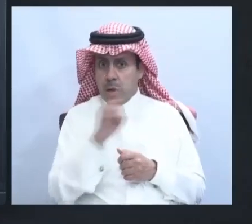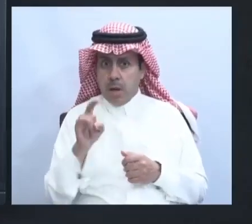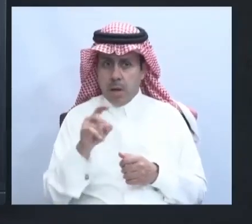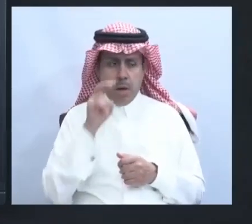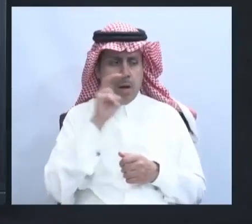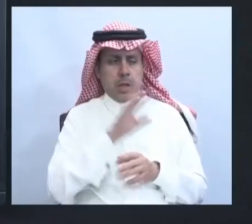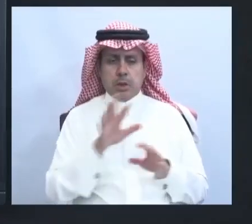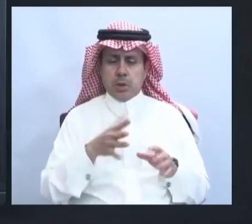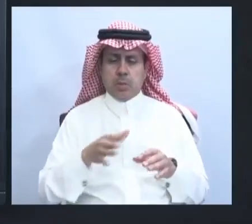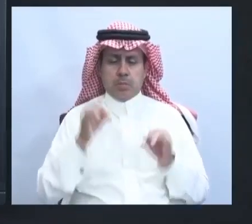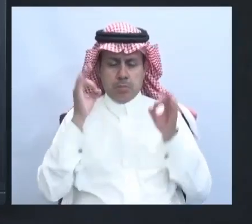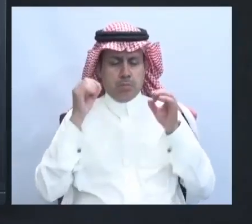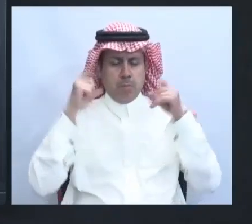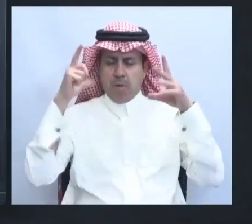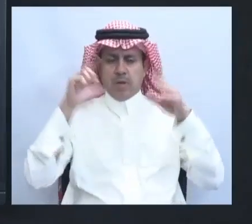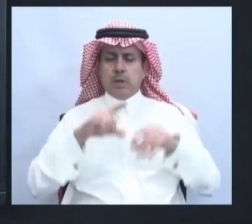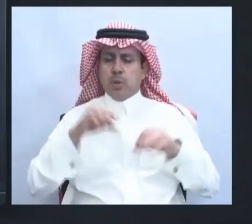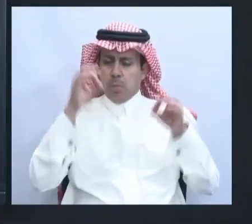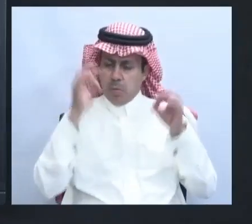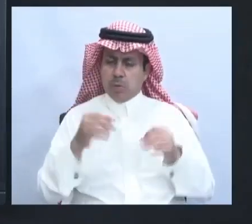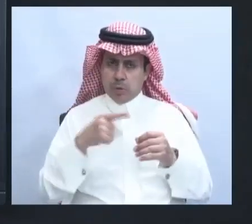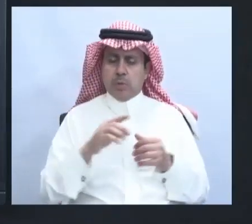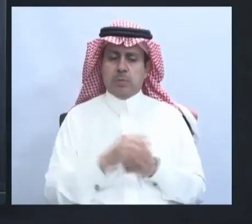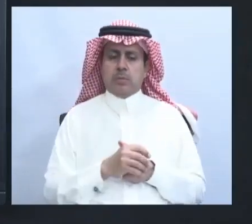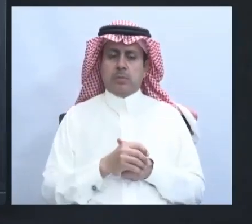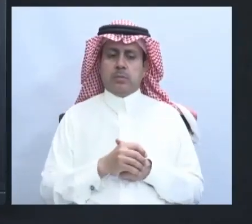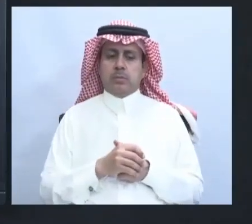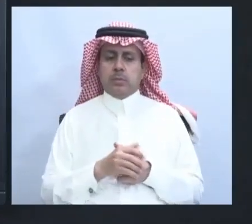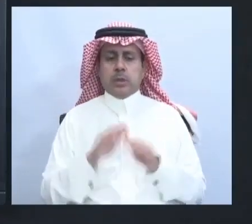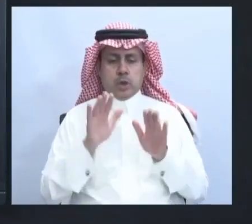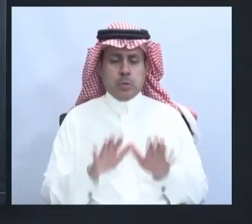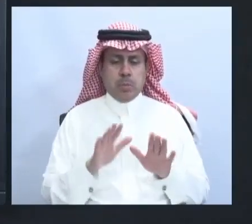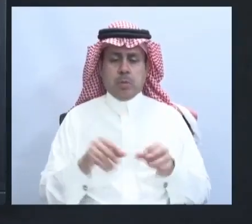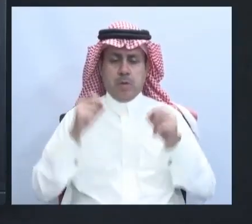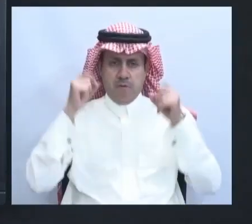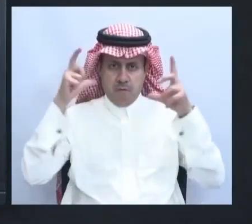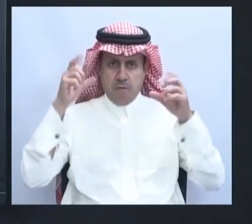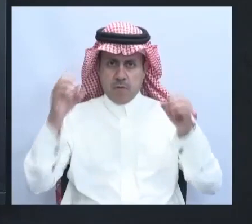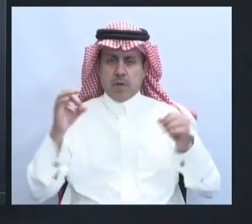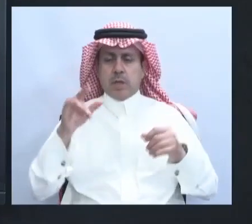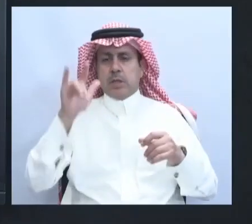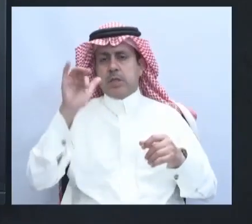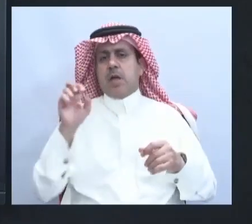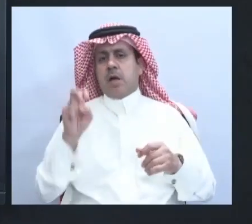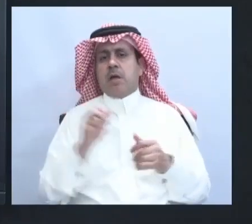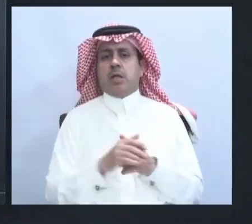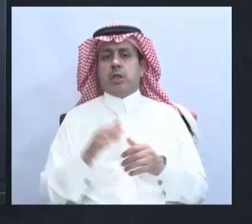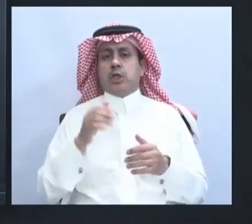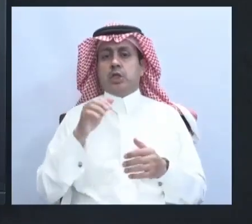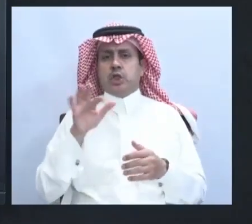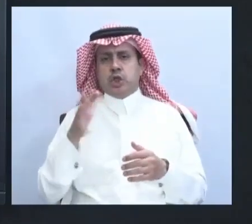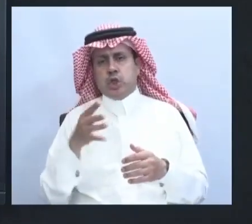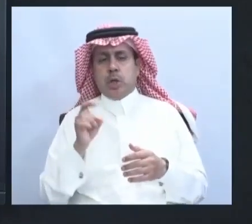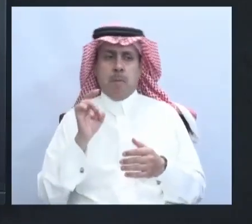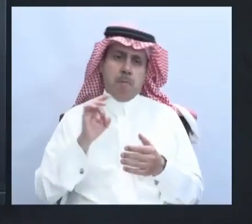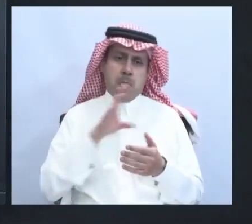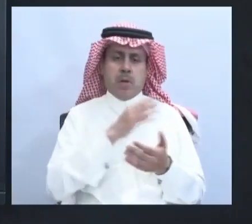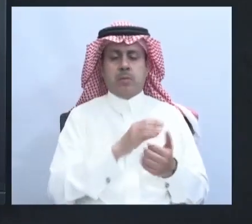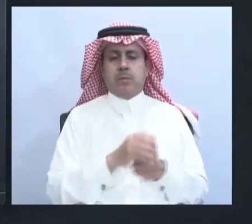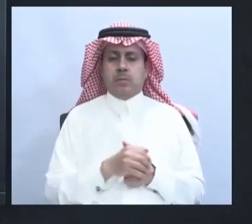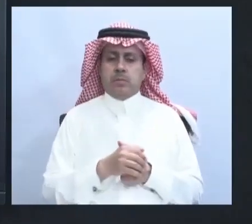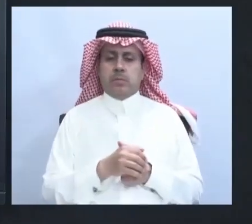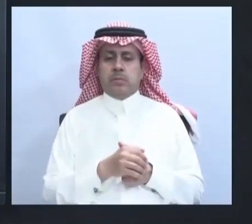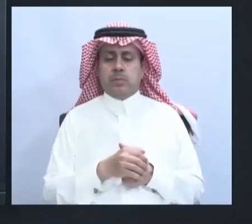ابدا الى الشك الطارئ بل يبقى على يقينه فاليقين يبقى والشك يزول فاليقين